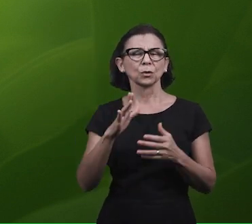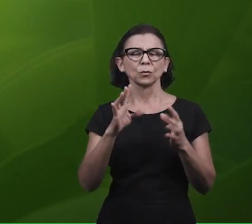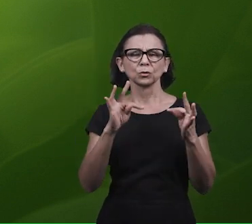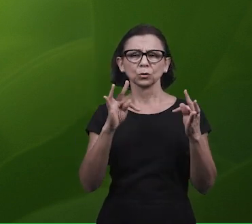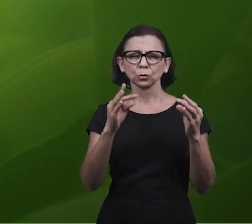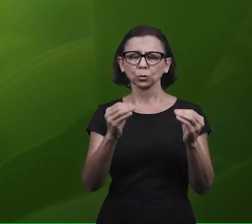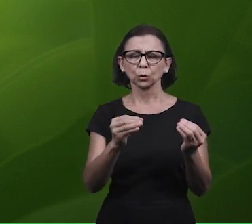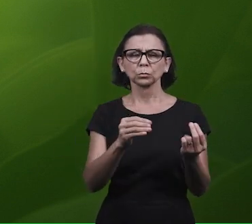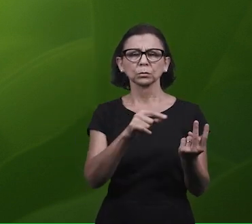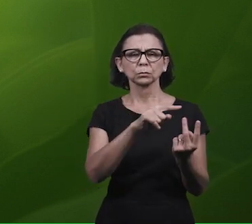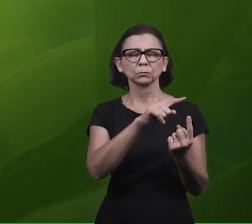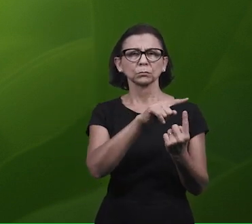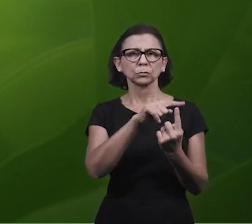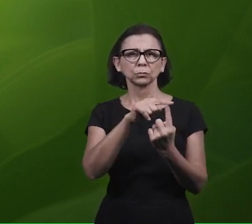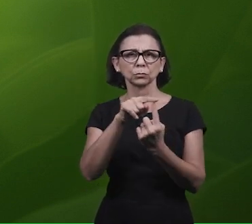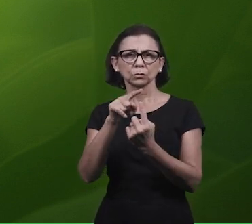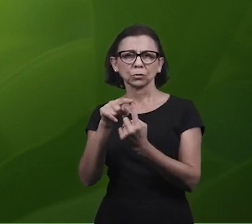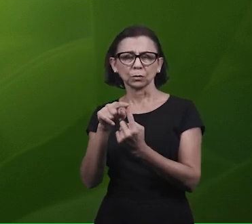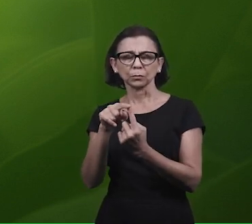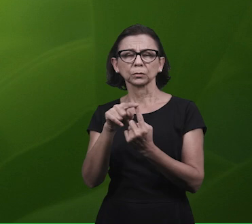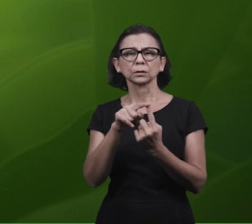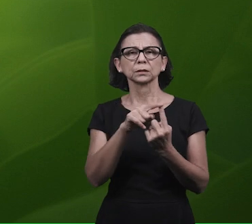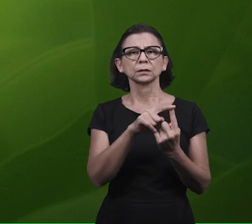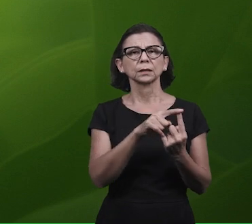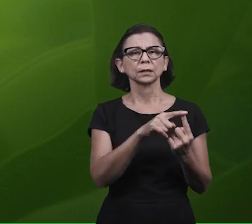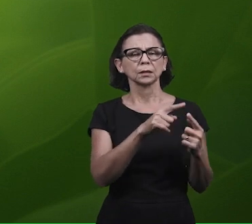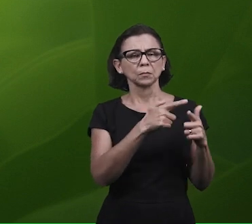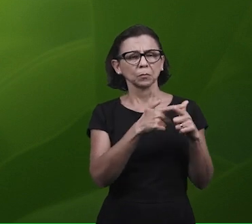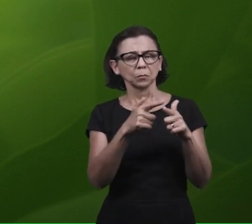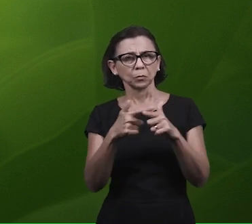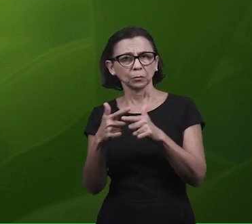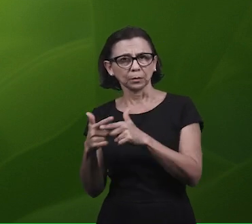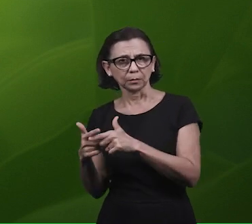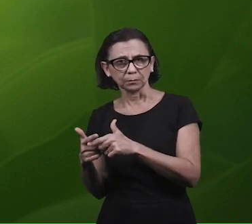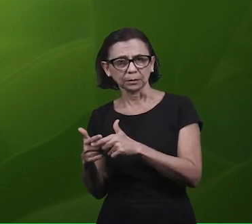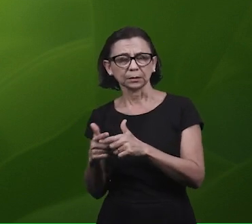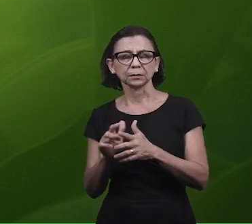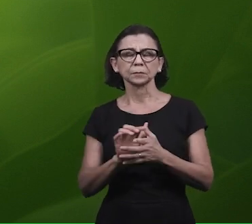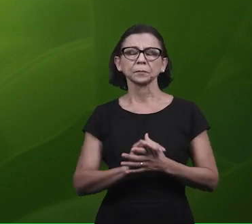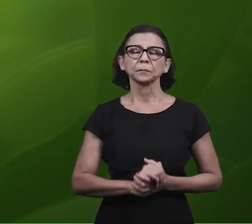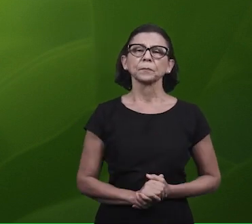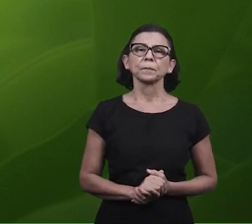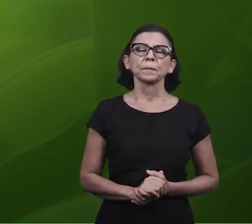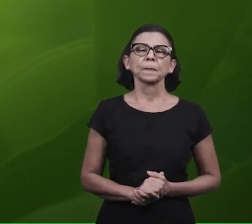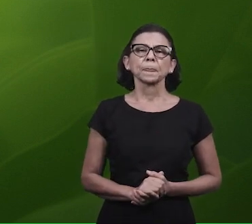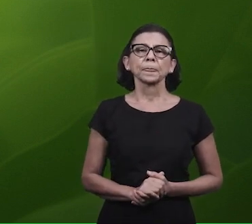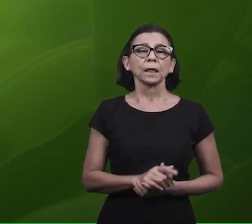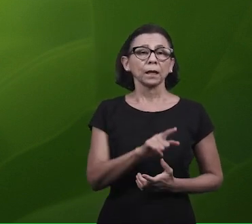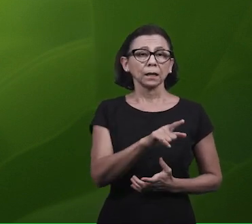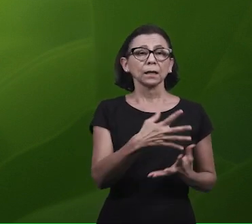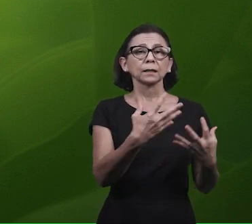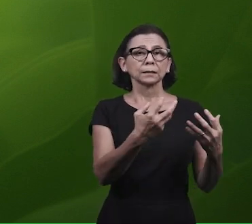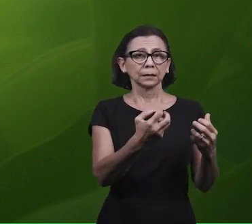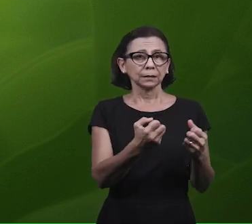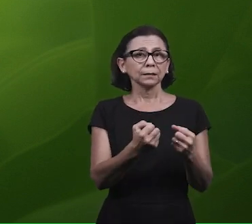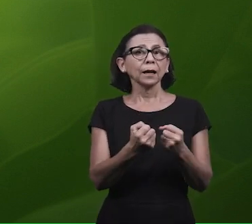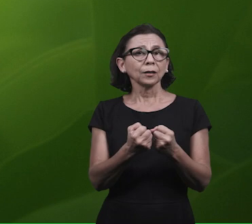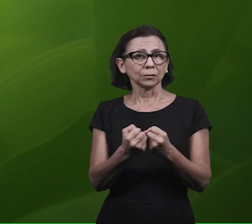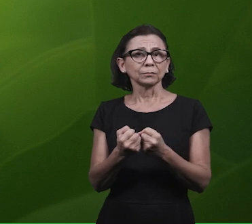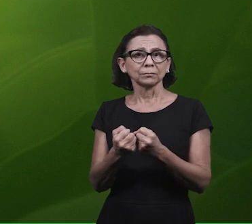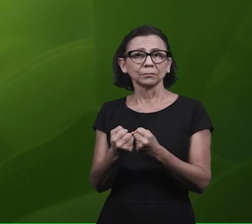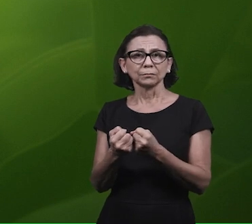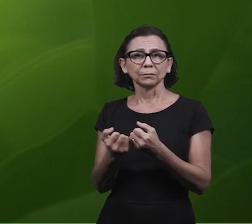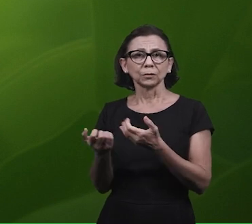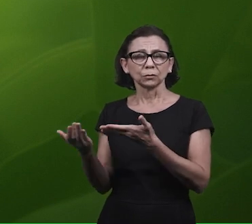aveugles et boiteux, ceux qui sont dans les chemins, lesquels ont accepté l'invitation. Il